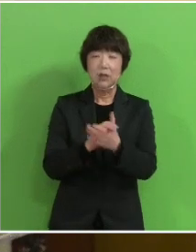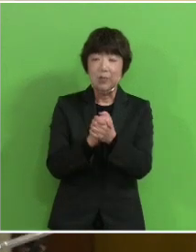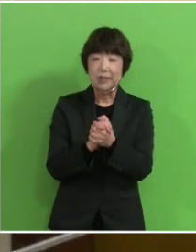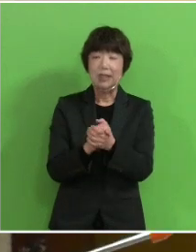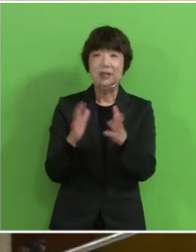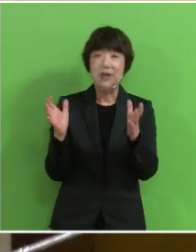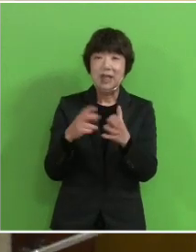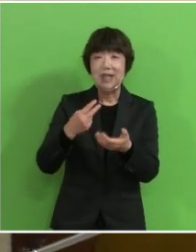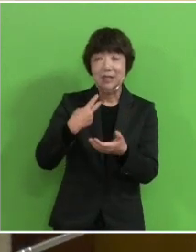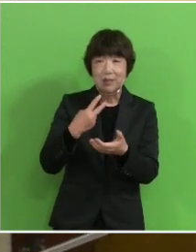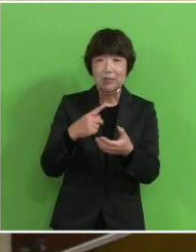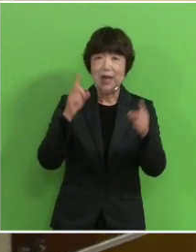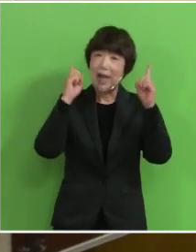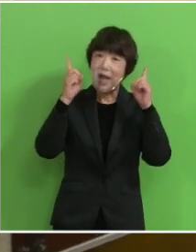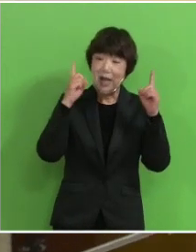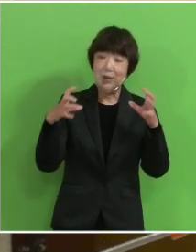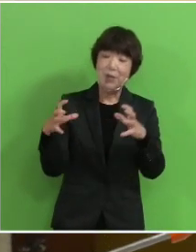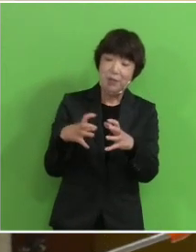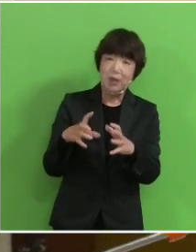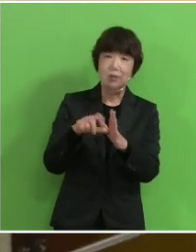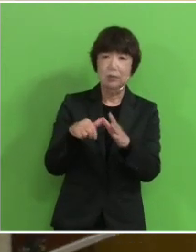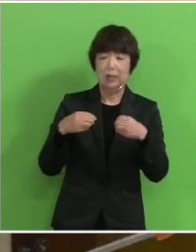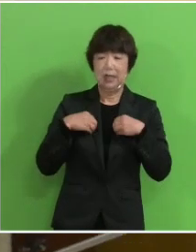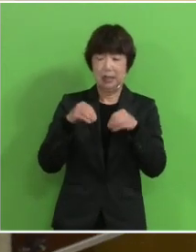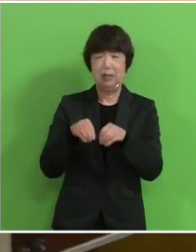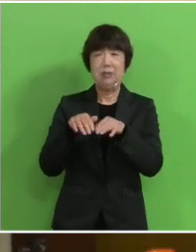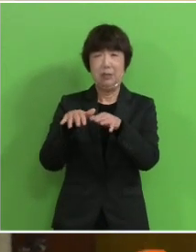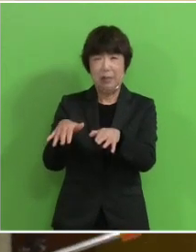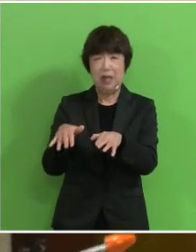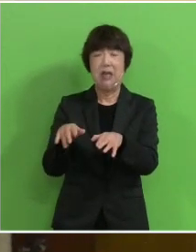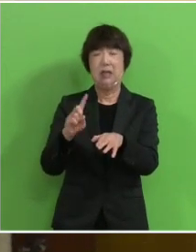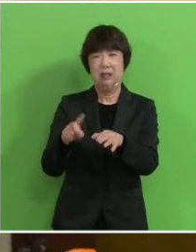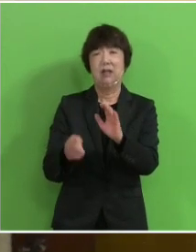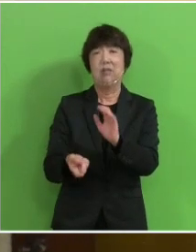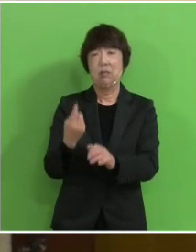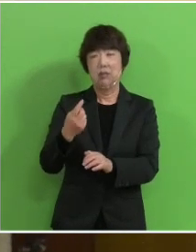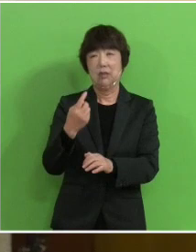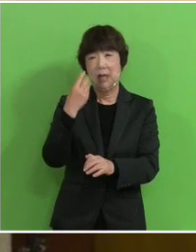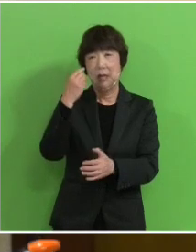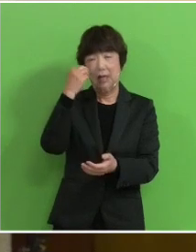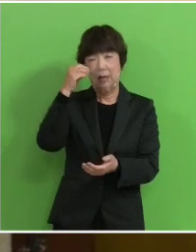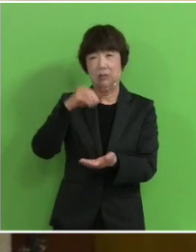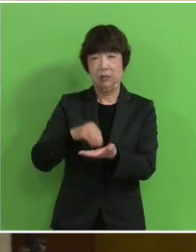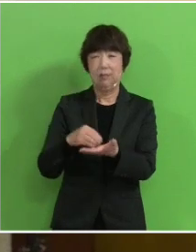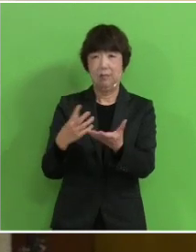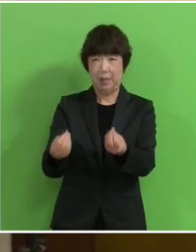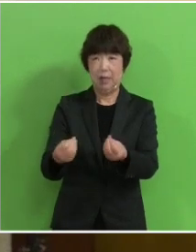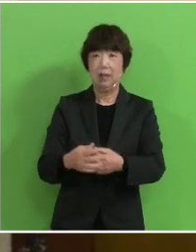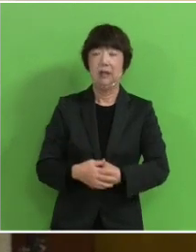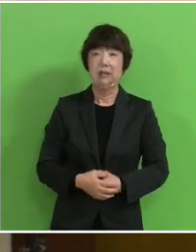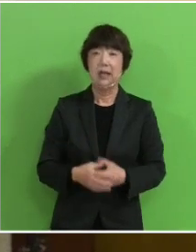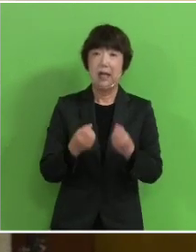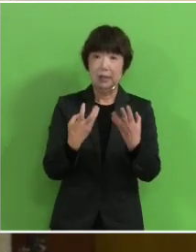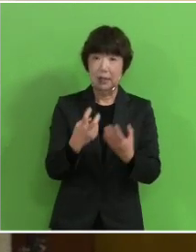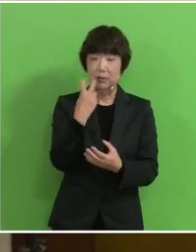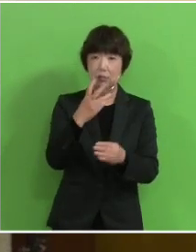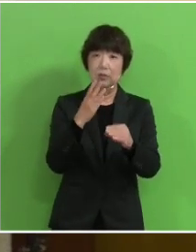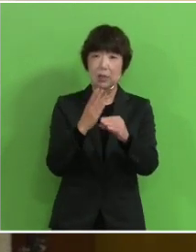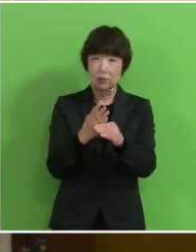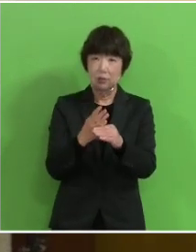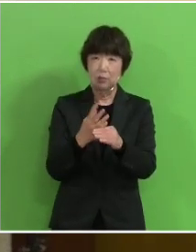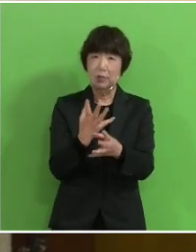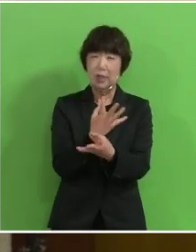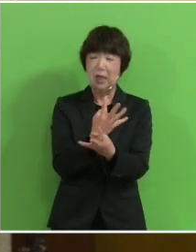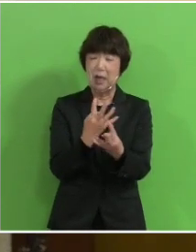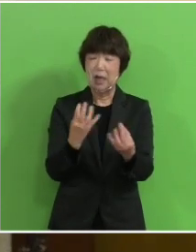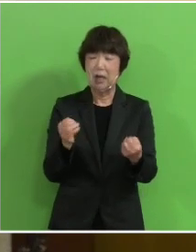会食や遊びを介して感染が広がった事例が確認されておりまして新規調査中の事例も多数